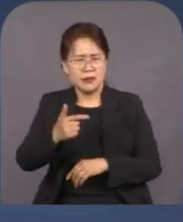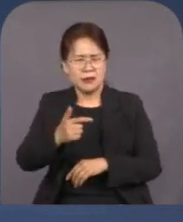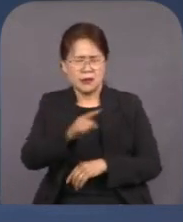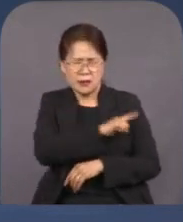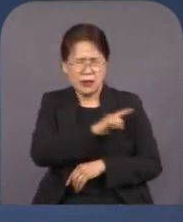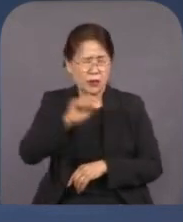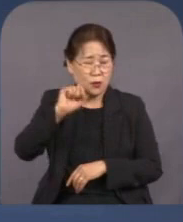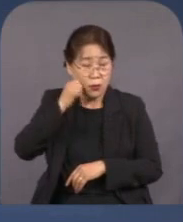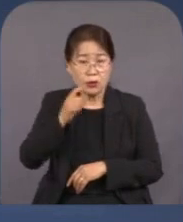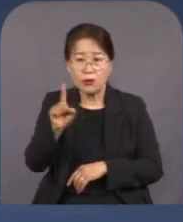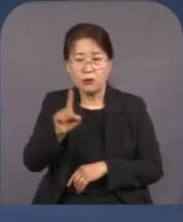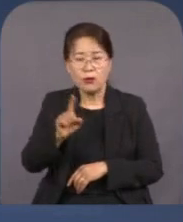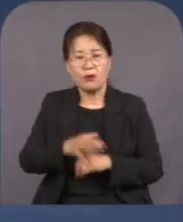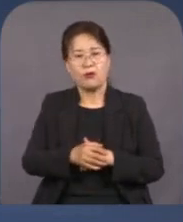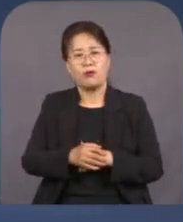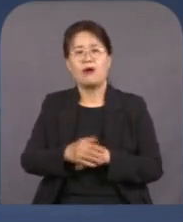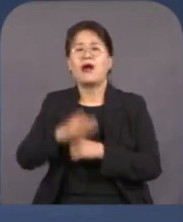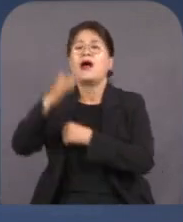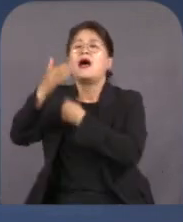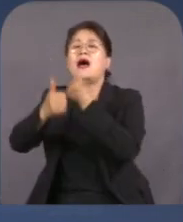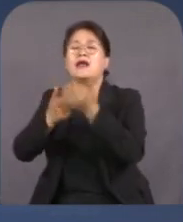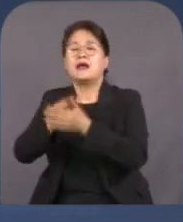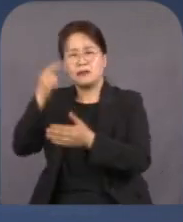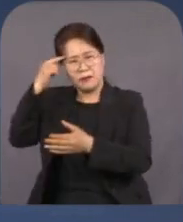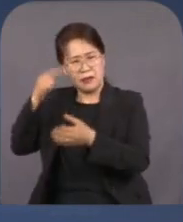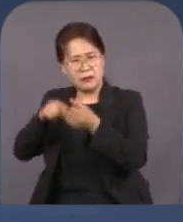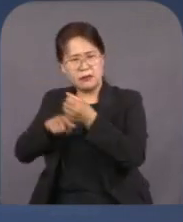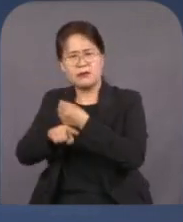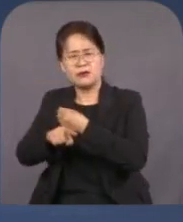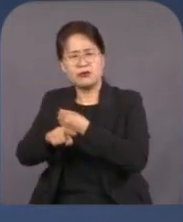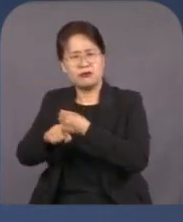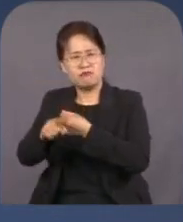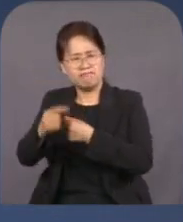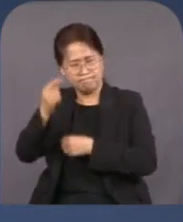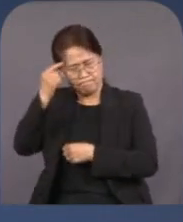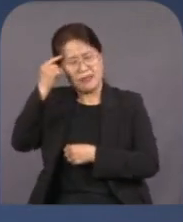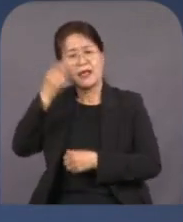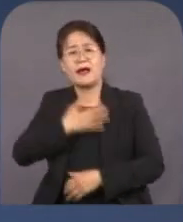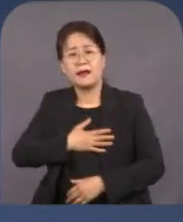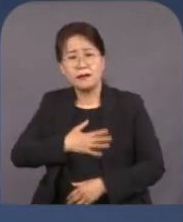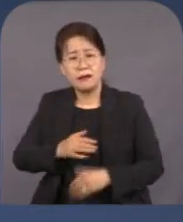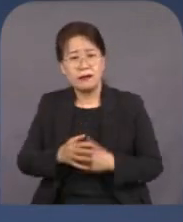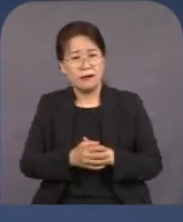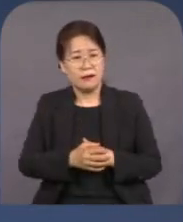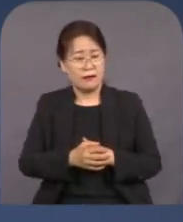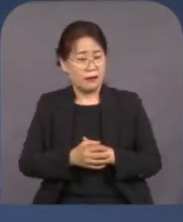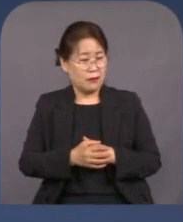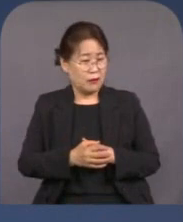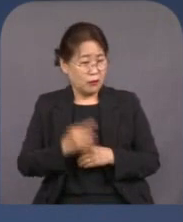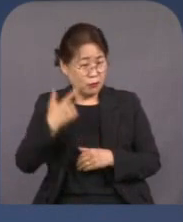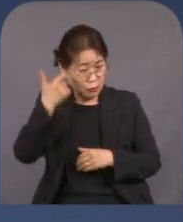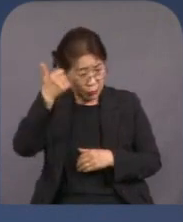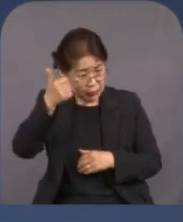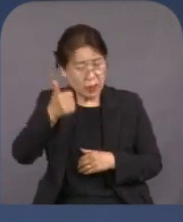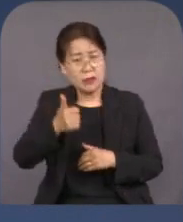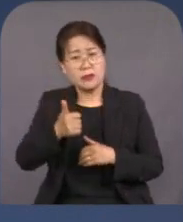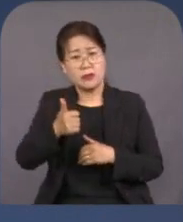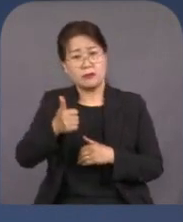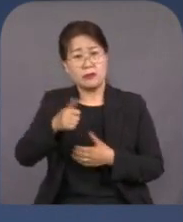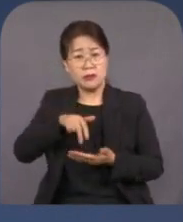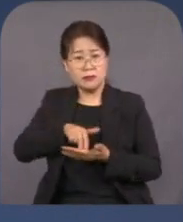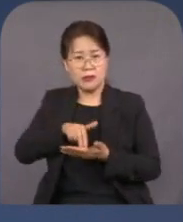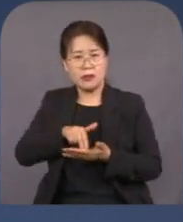하나님의 뜻을 분별하는 거예요 저는 목사지만 하나님의 뜻을 분별하기가 어려울 때가 참